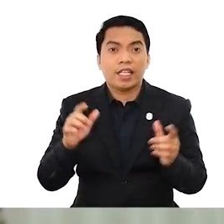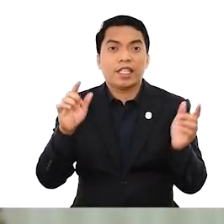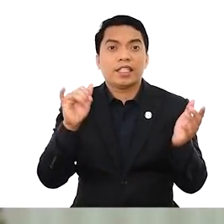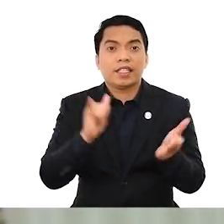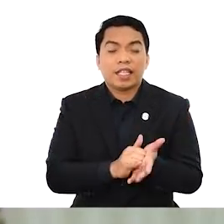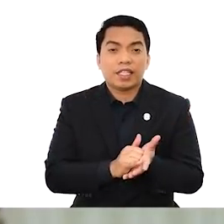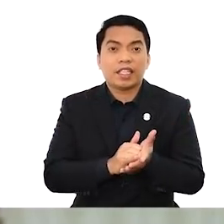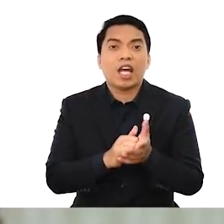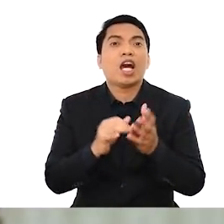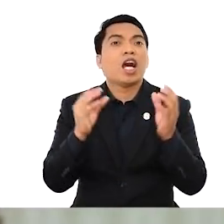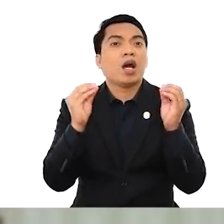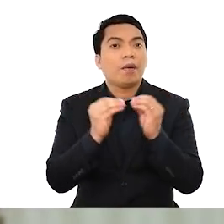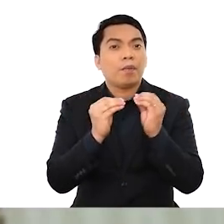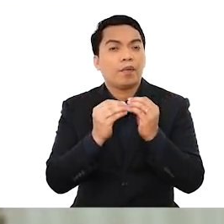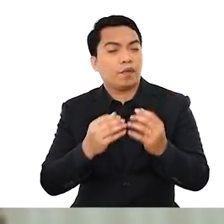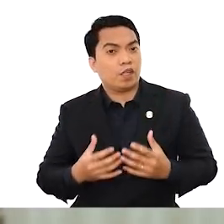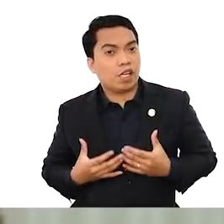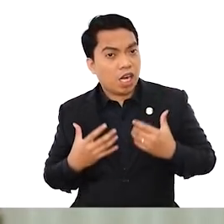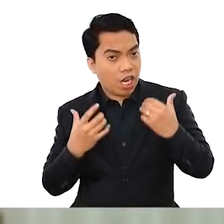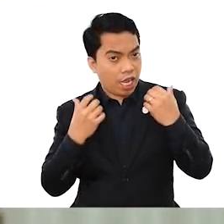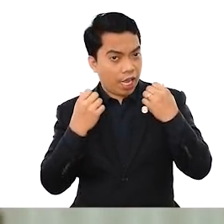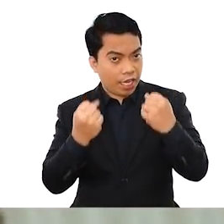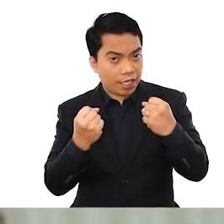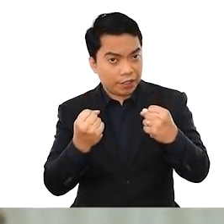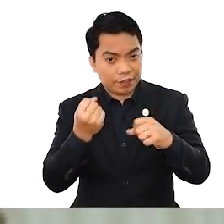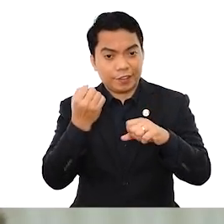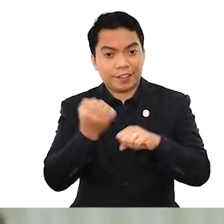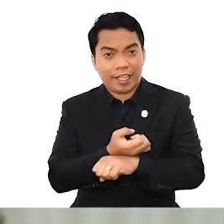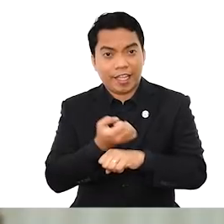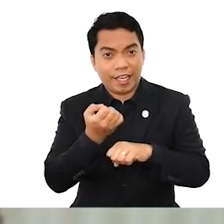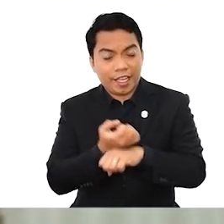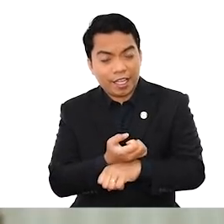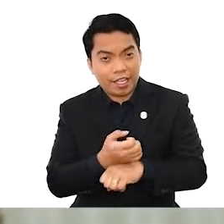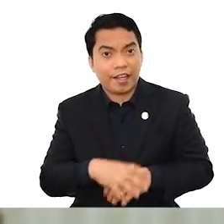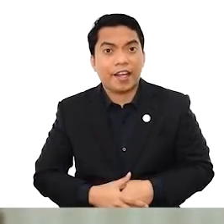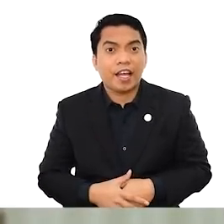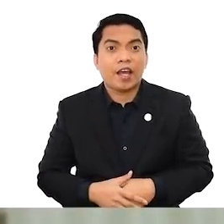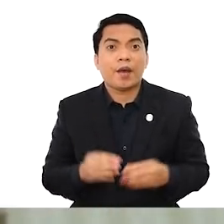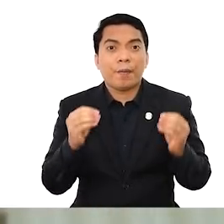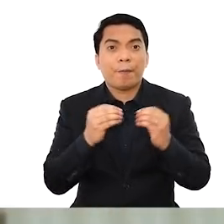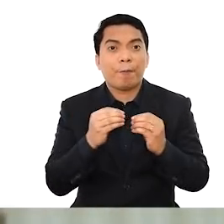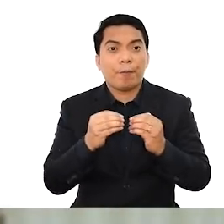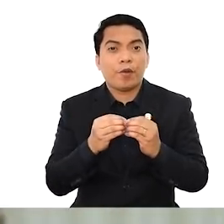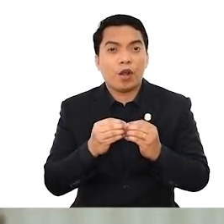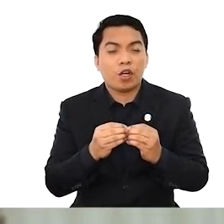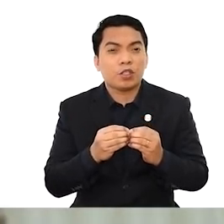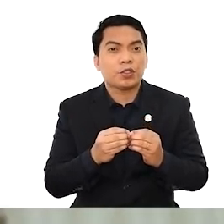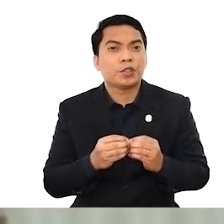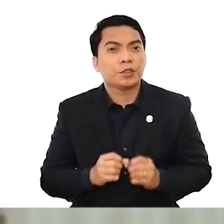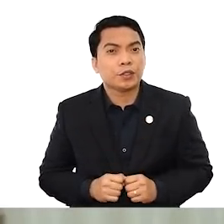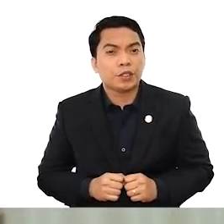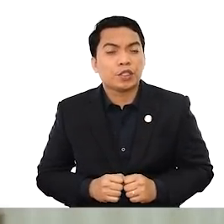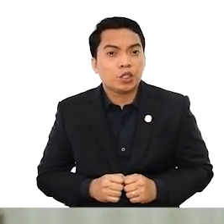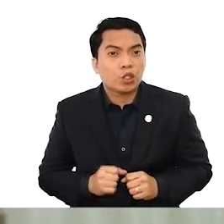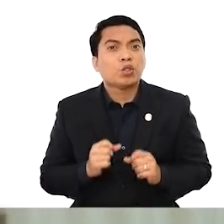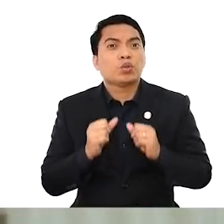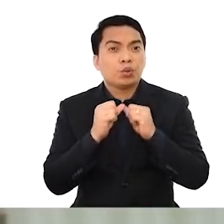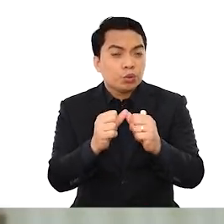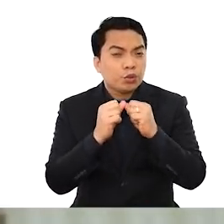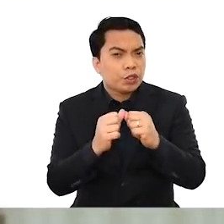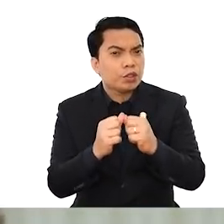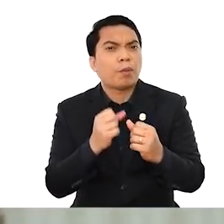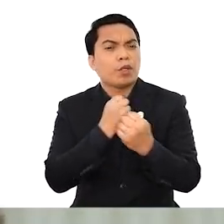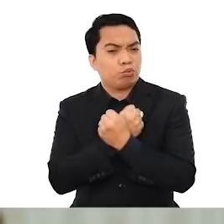pong magpapatatag, magpapatibay, lalong magpapatingkad ng pagmamahalan ng